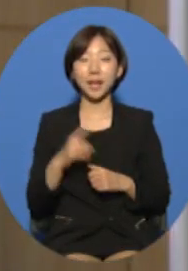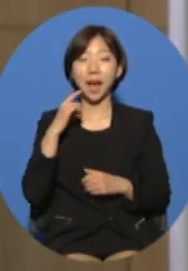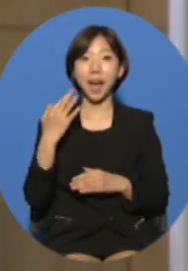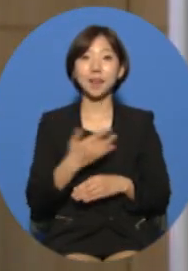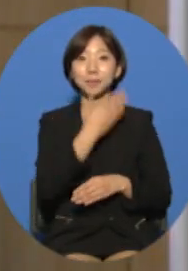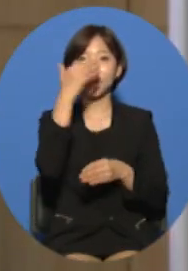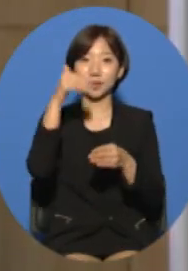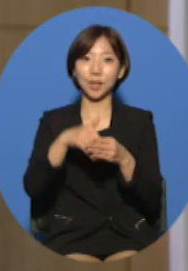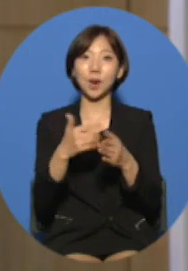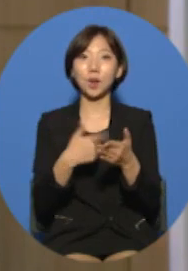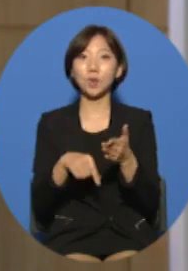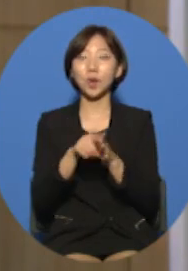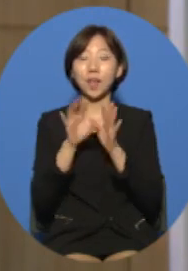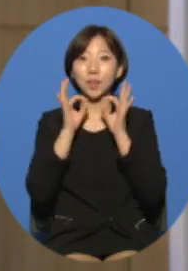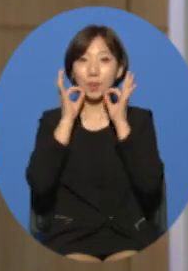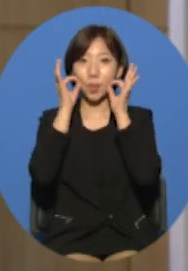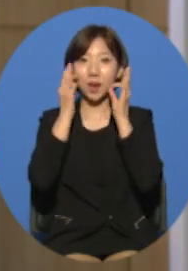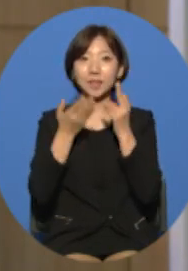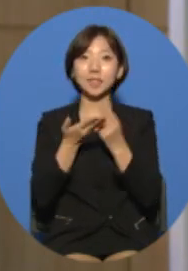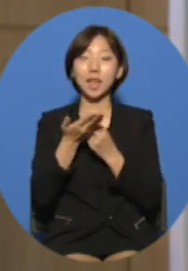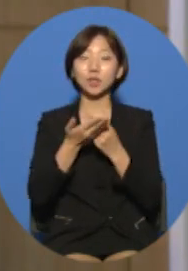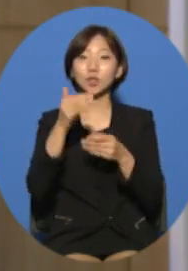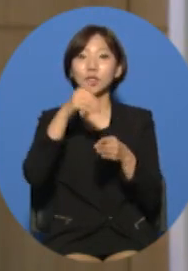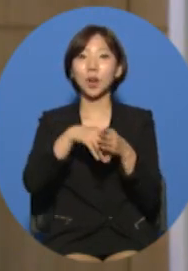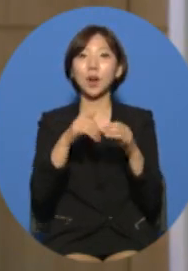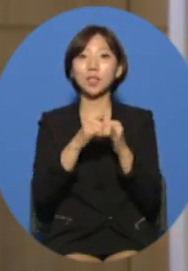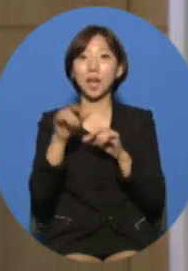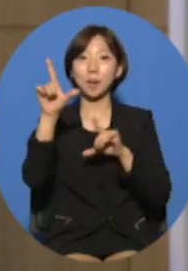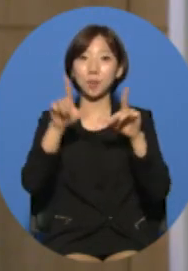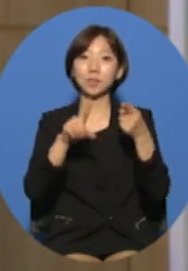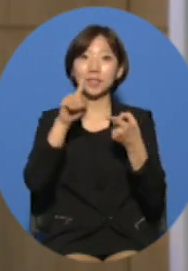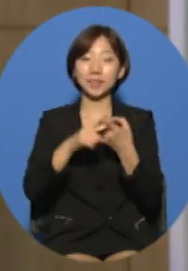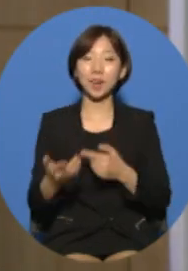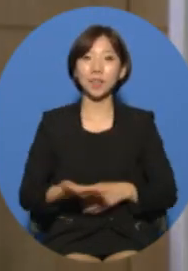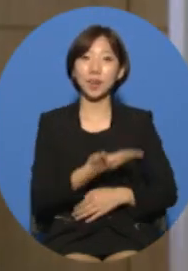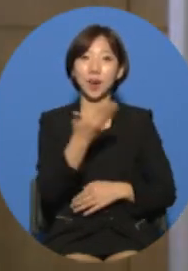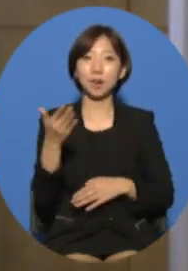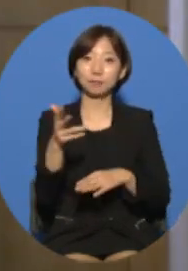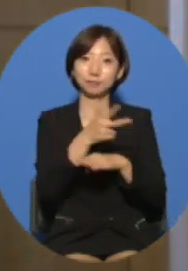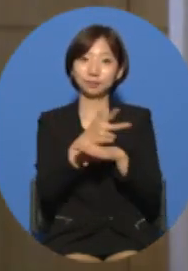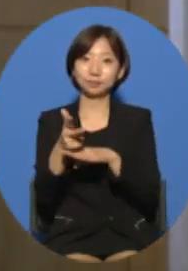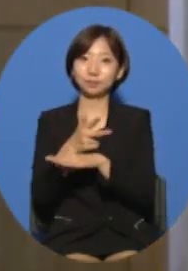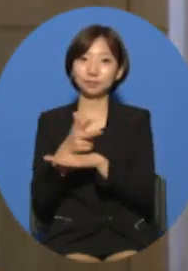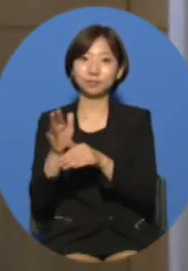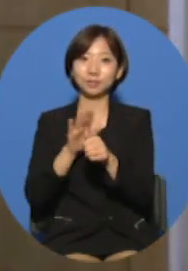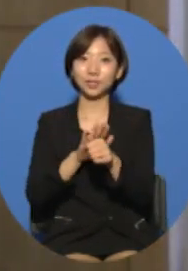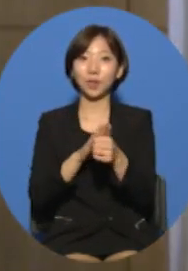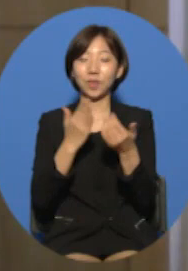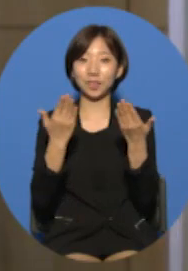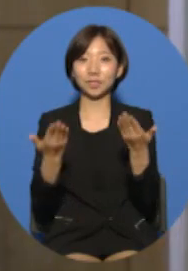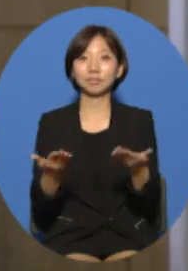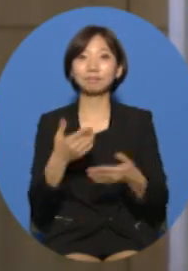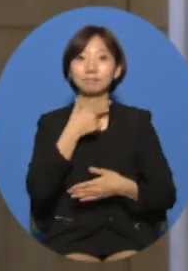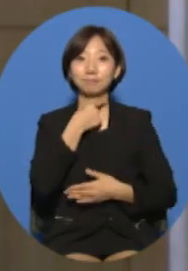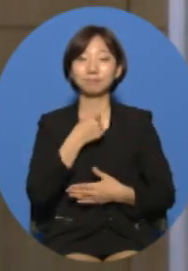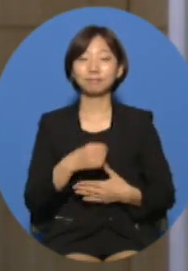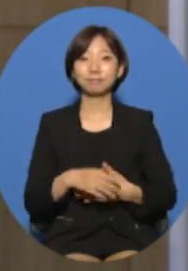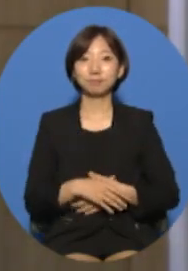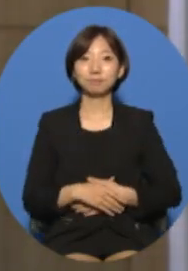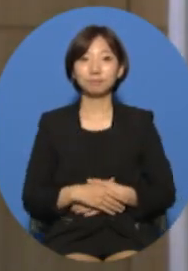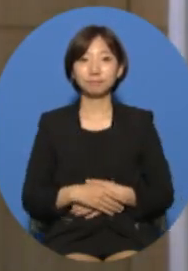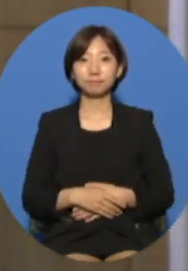아름다운 선거를 위해 노력하는 제주 선거인들의 모습을 그대로 여러분들께 전해드리도록 하겠습니다. 이상 제주시